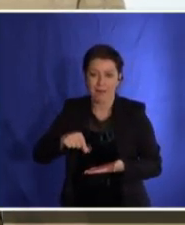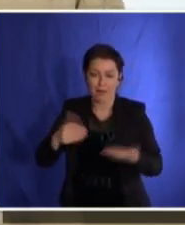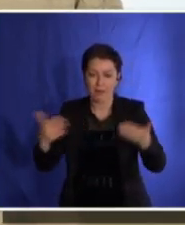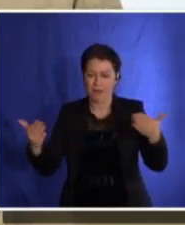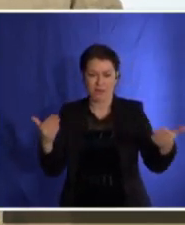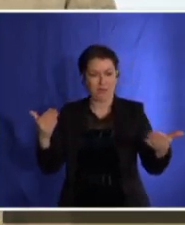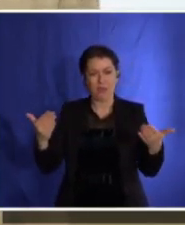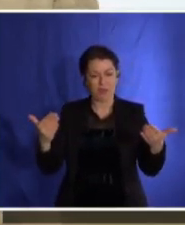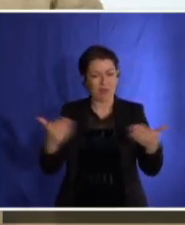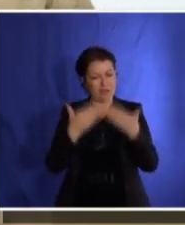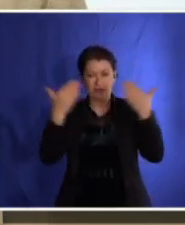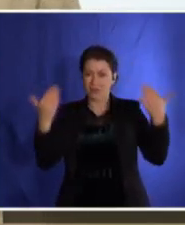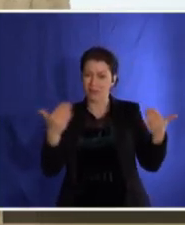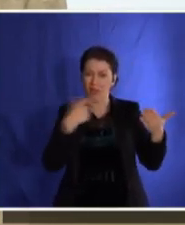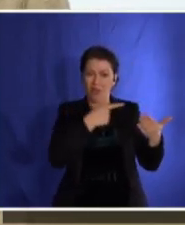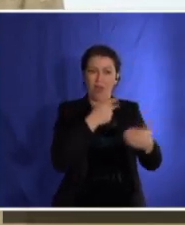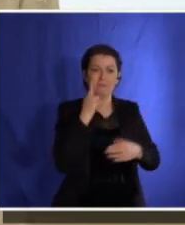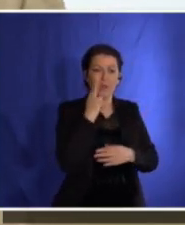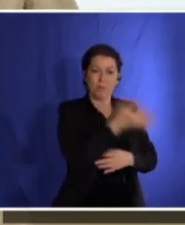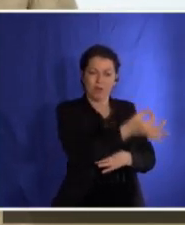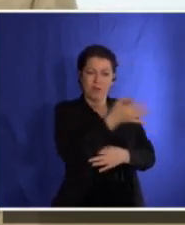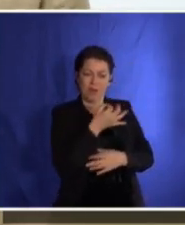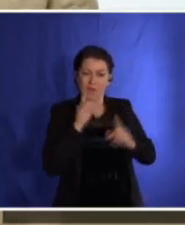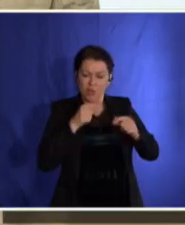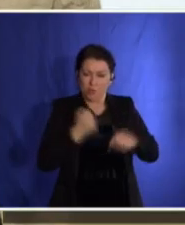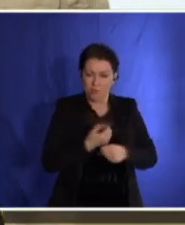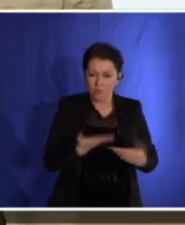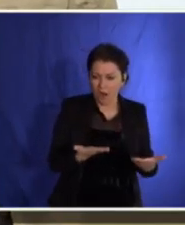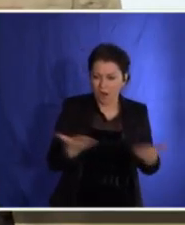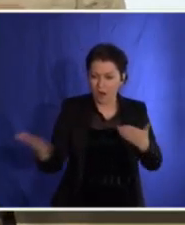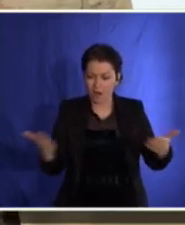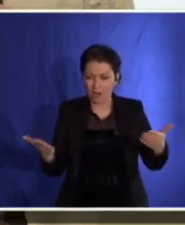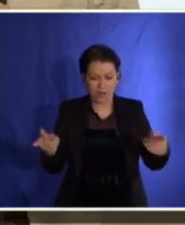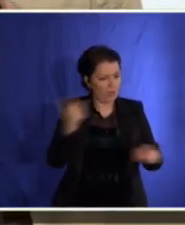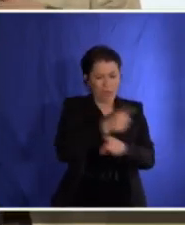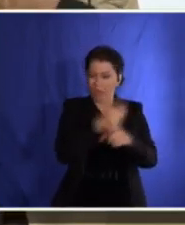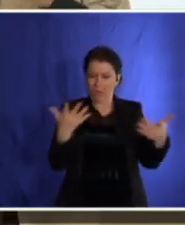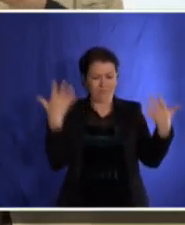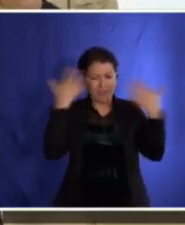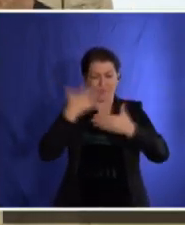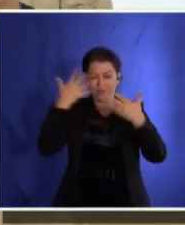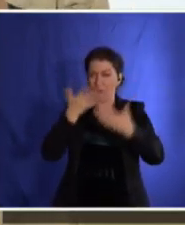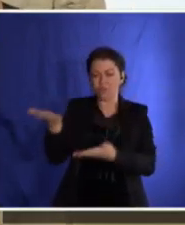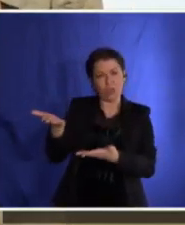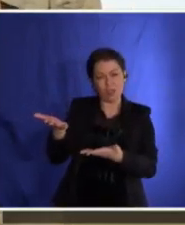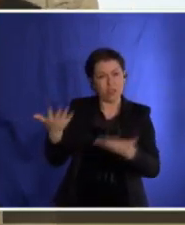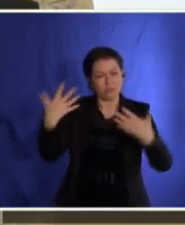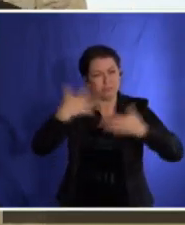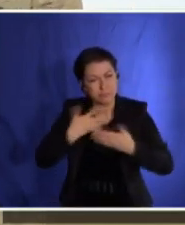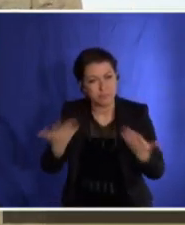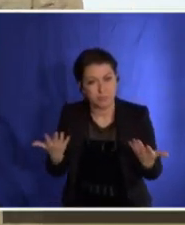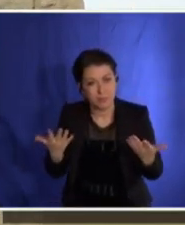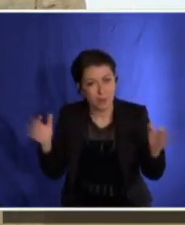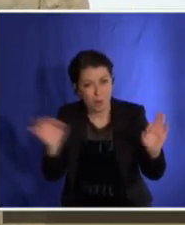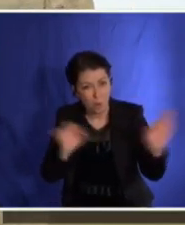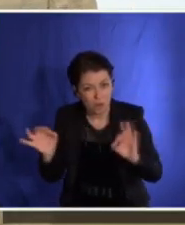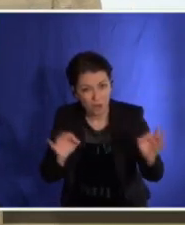dann der Unternehmer zu mir sagt, was soll ich jetzt machen? Zwei Klotz, zwei verkehrt oder wie stellt euch das vor? Oder könnt